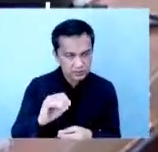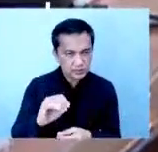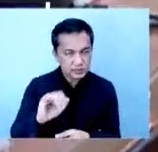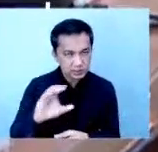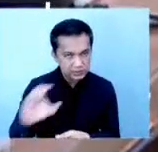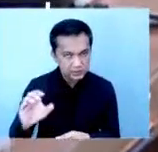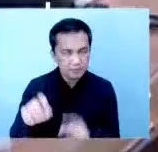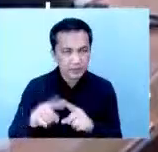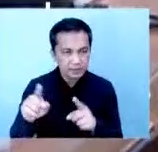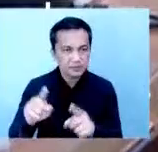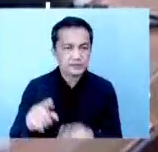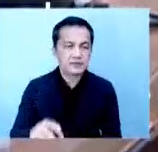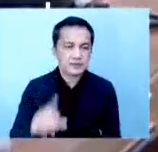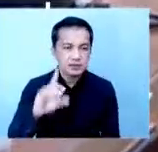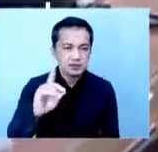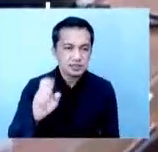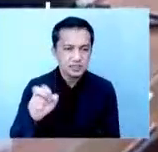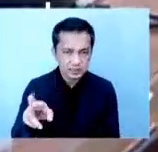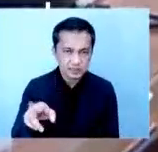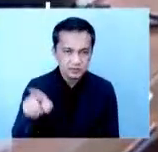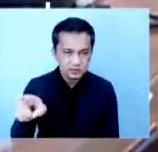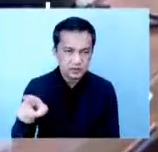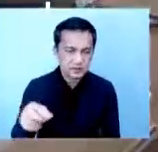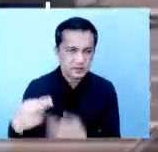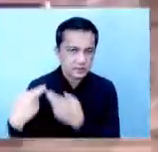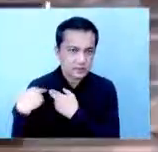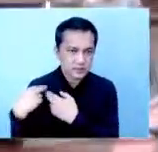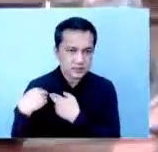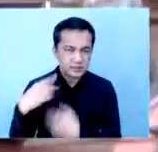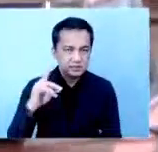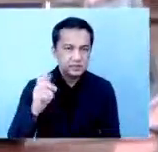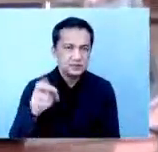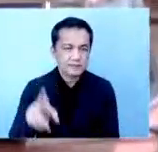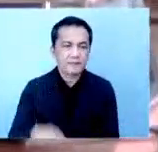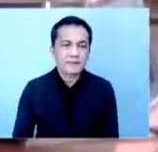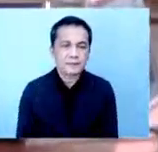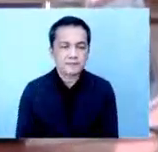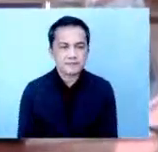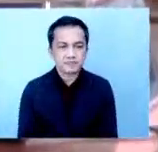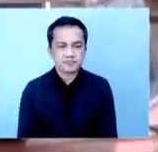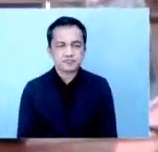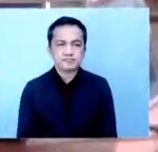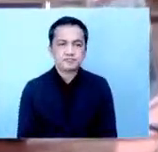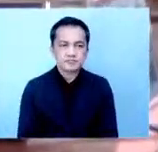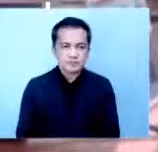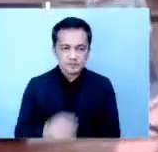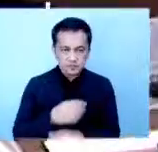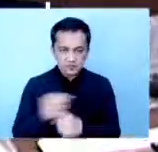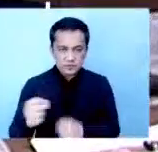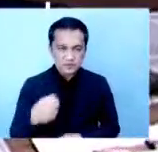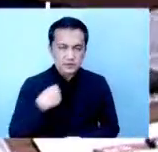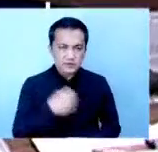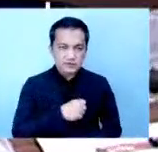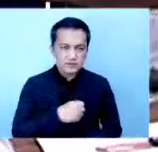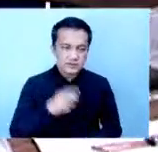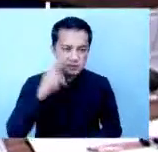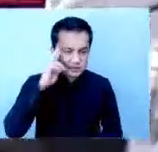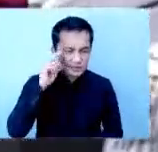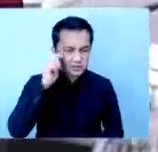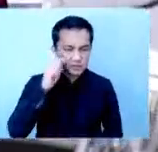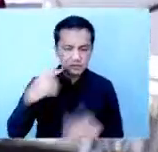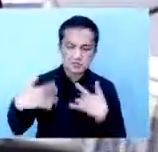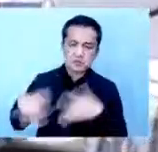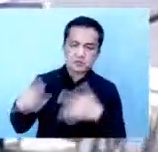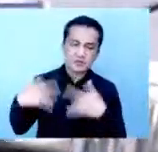ang DNR. So kasalanan niya ng DNR. Buwelta naman ni Senator Rafi Tulfo, naghuhugas kamay